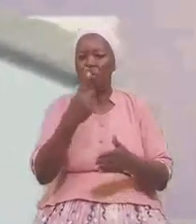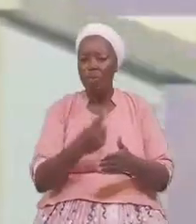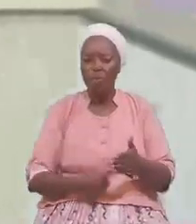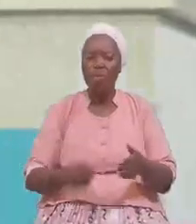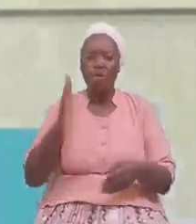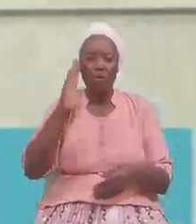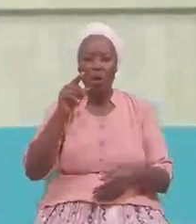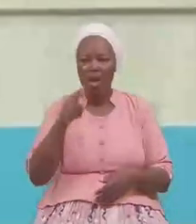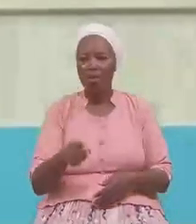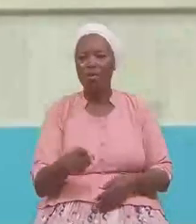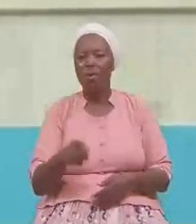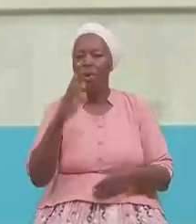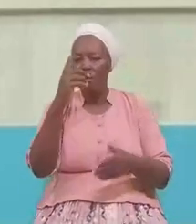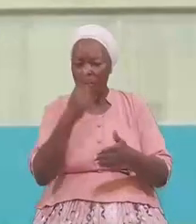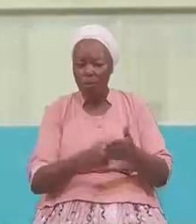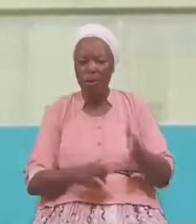Que veux-tu?